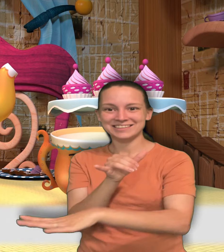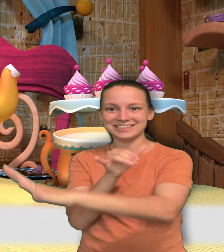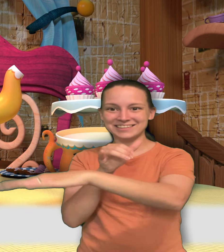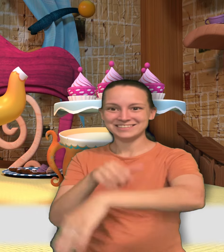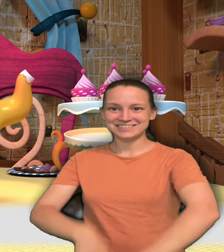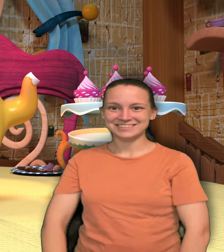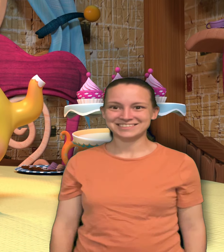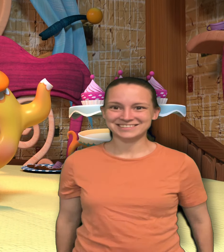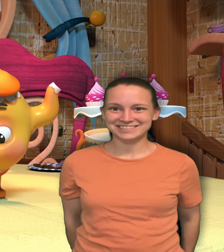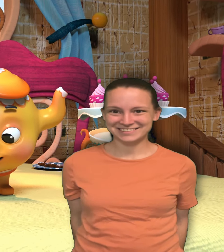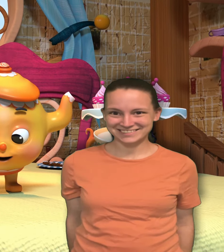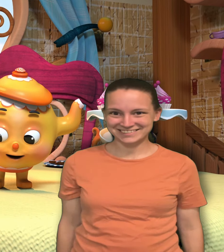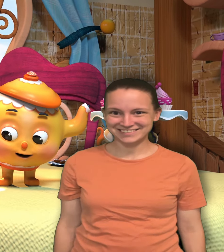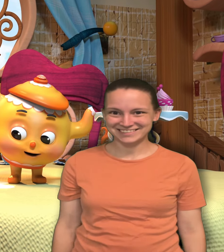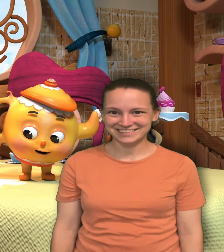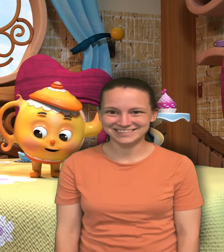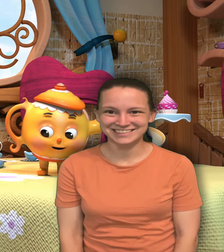で